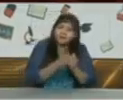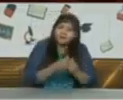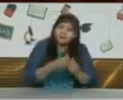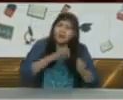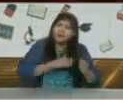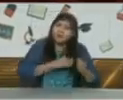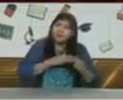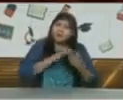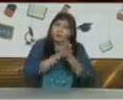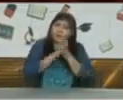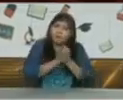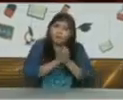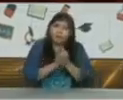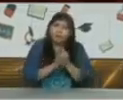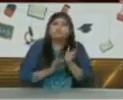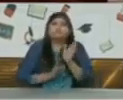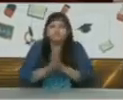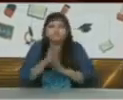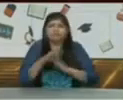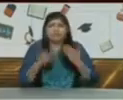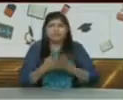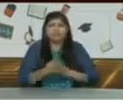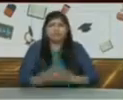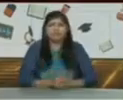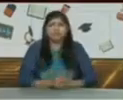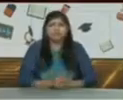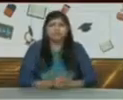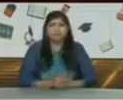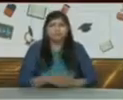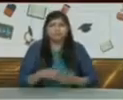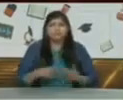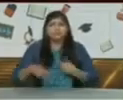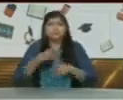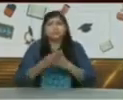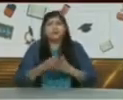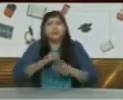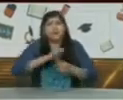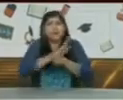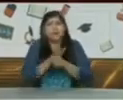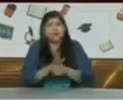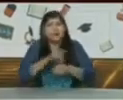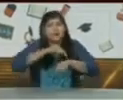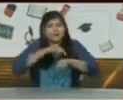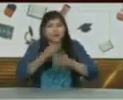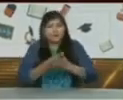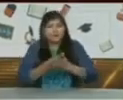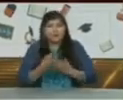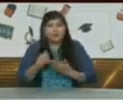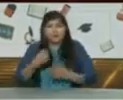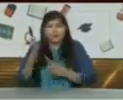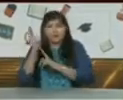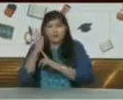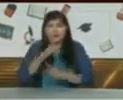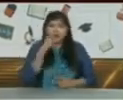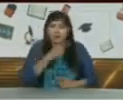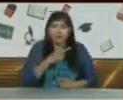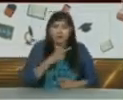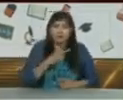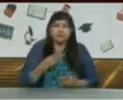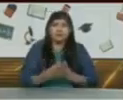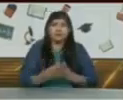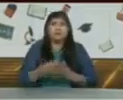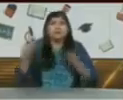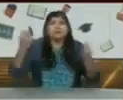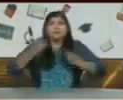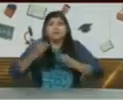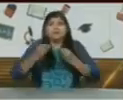इमोशनल बॉन्डिंग को भी इसने मजबूत किया है। कोरोना काल ने यह भी दिखाया है कि